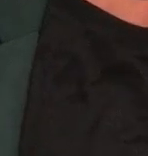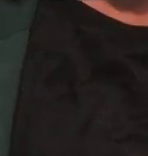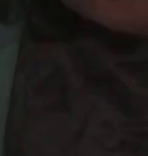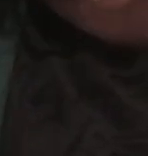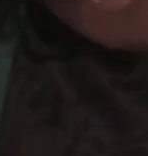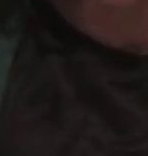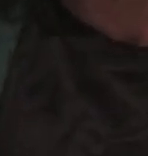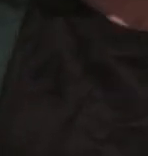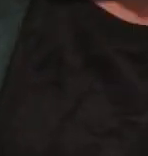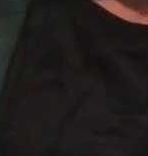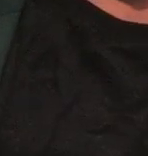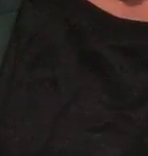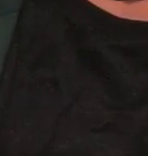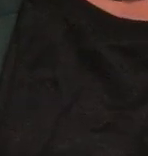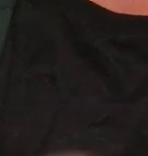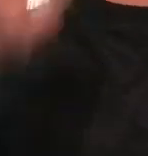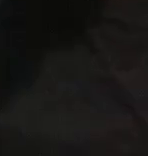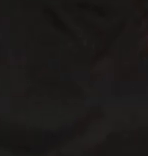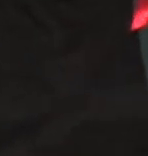Entschuldigung, ich bin so aufgeregt.